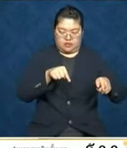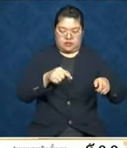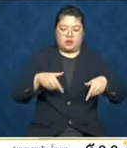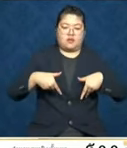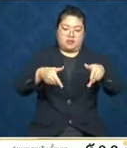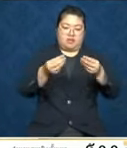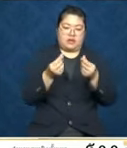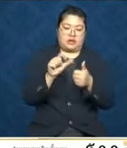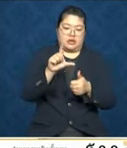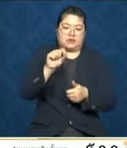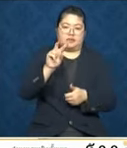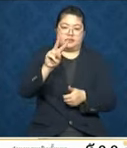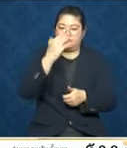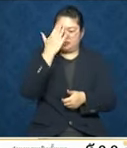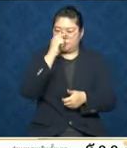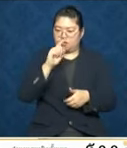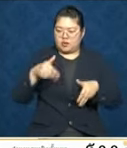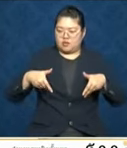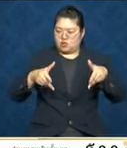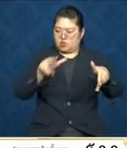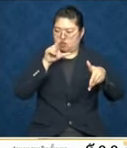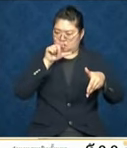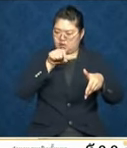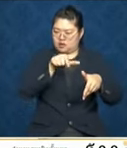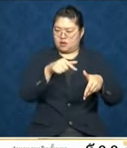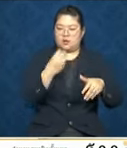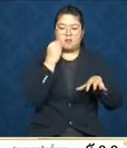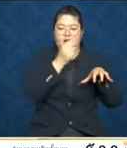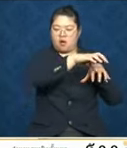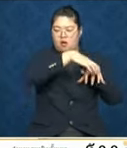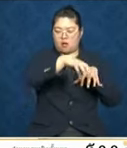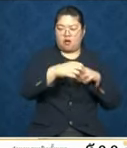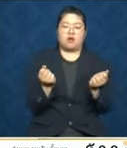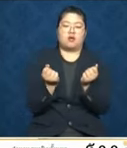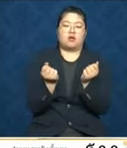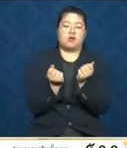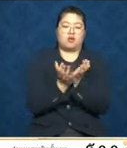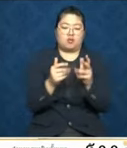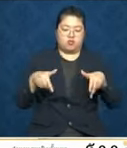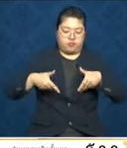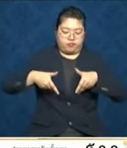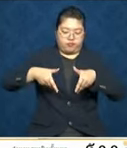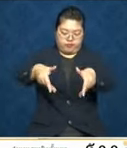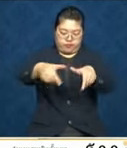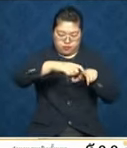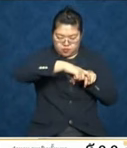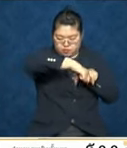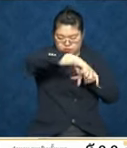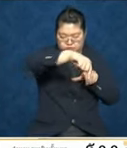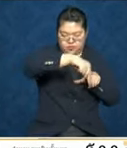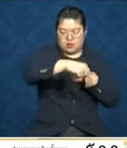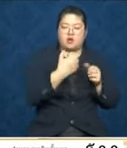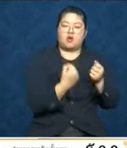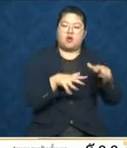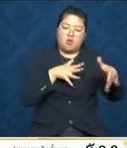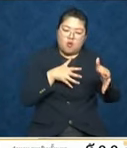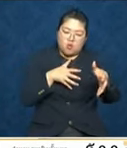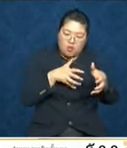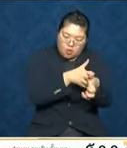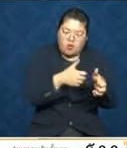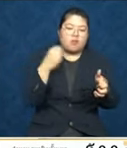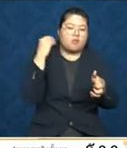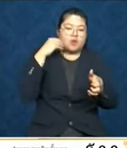ข22เพราะเมนโลที่ผ่านชุมชนค่ะจะเกิดปัญหาในการสัญจรบริเวณด้านไหลทางทำให้เกิดอุบัติเหตุบ่อยครั้งจึงอยาก